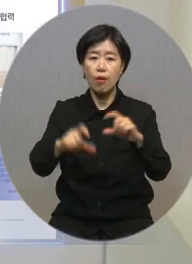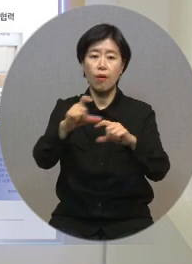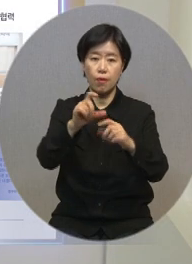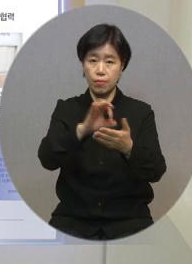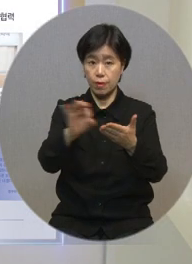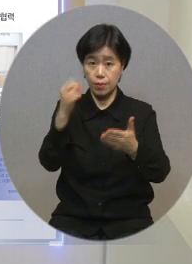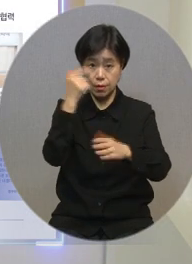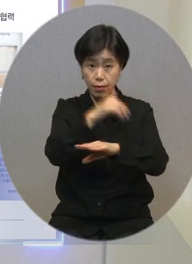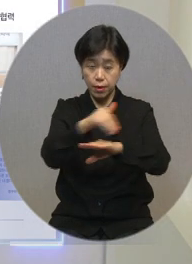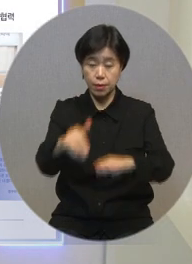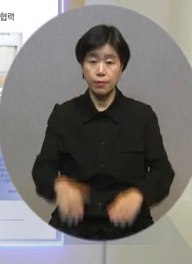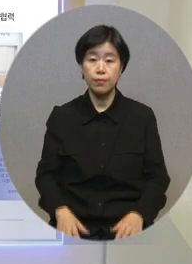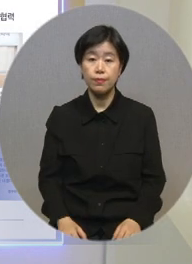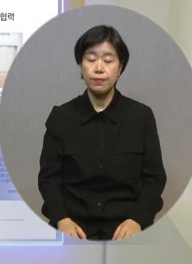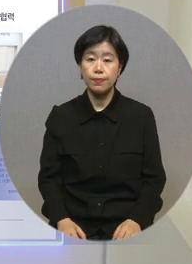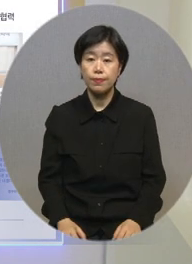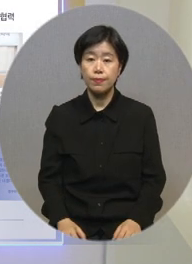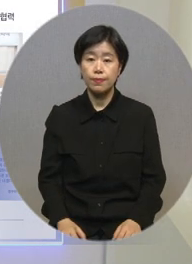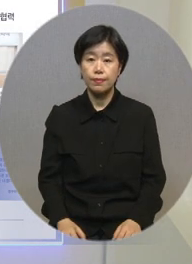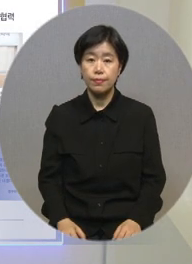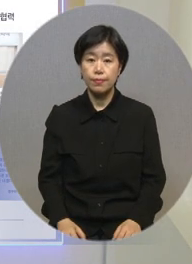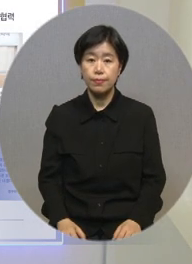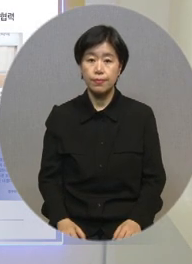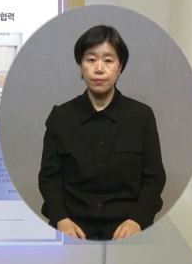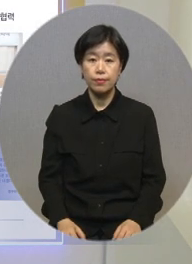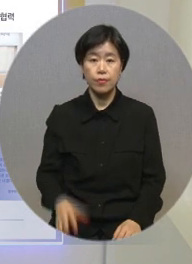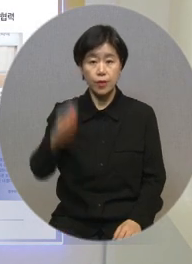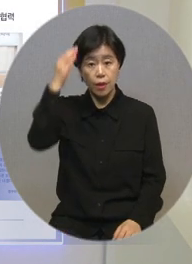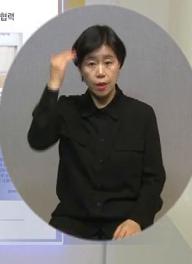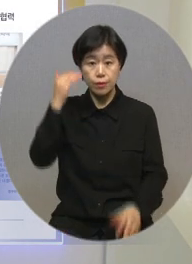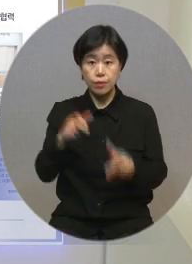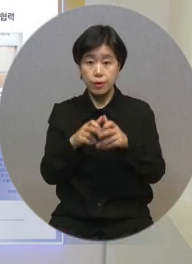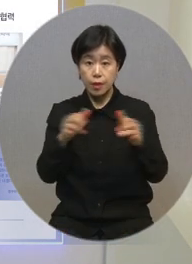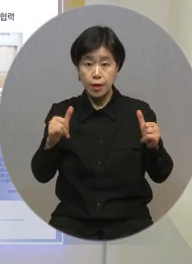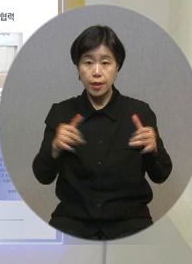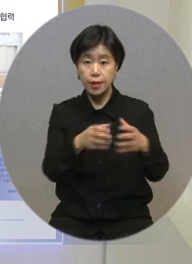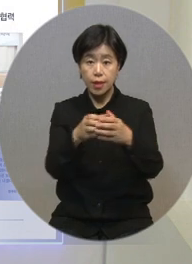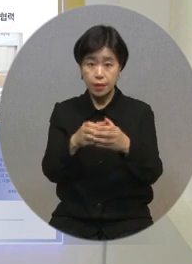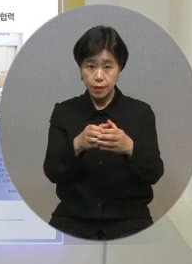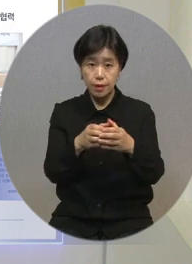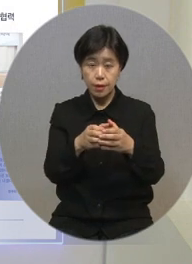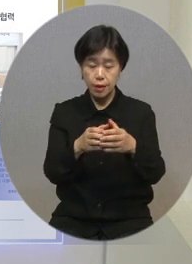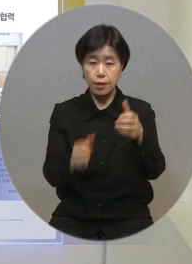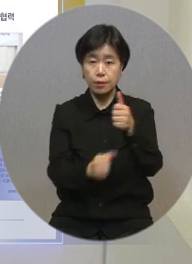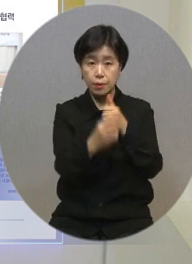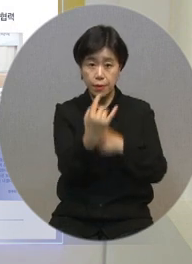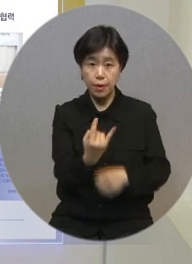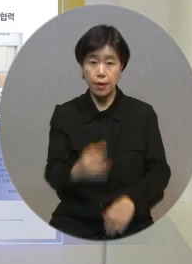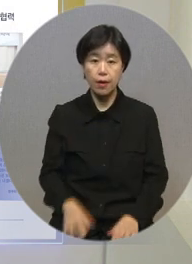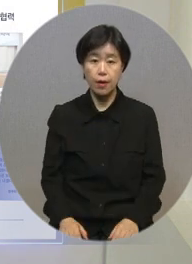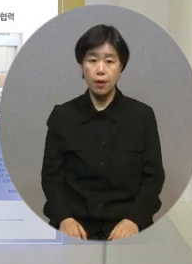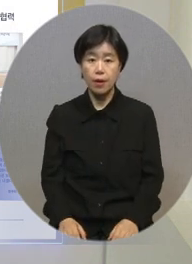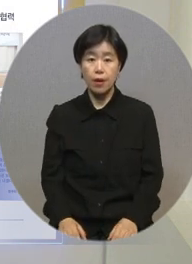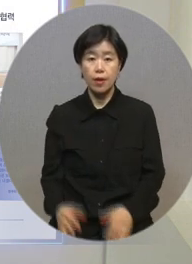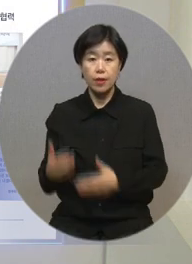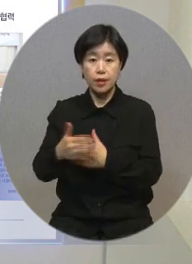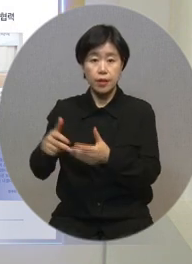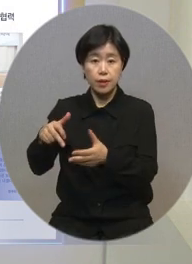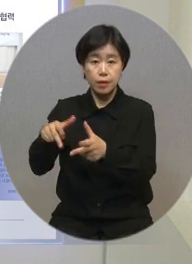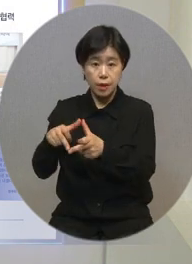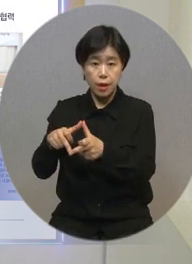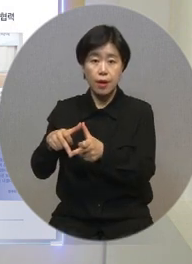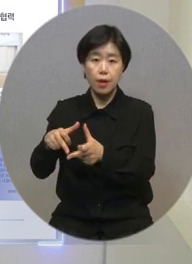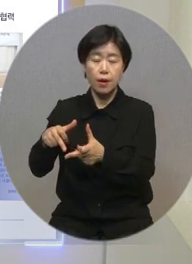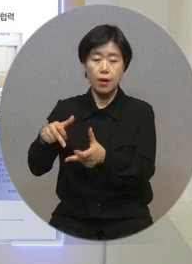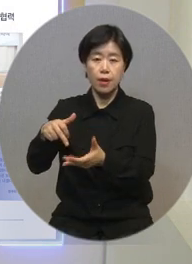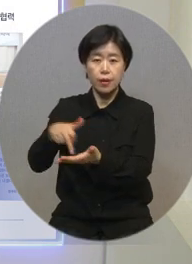증가했습니다 계속해서 면입니다 한국 장애인 단체 총연합회가 한국 지체장애인 협회 김광한